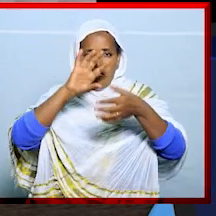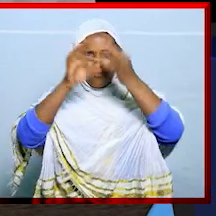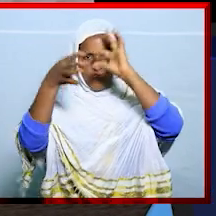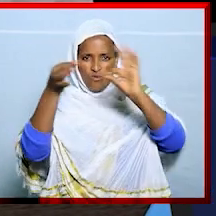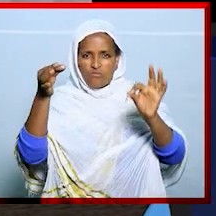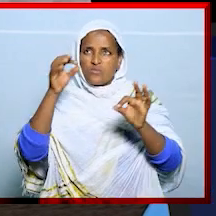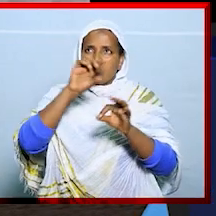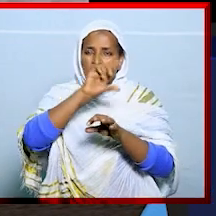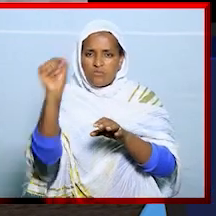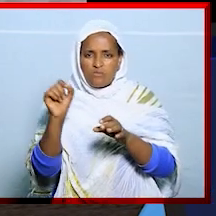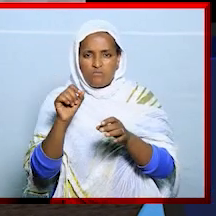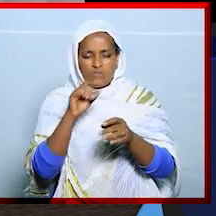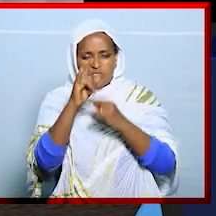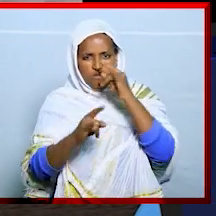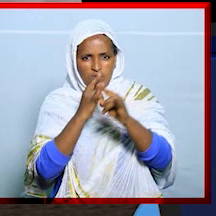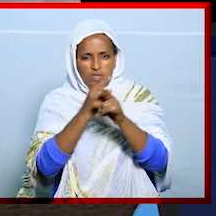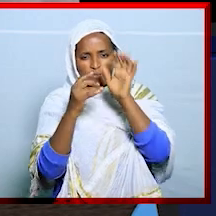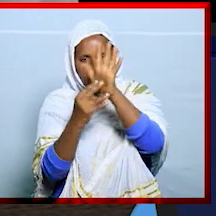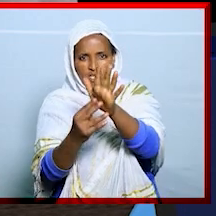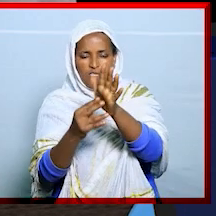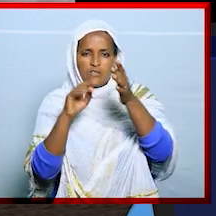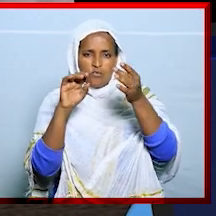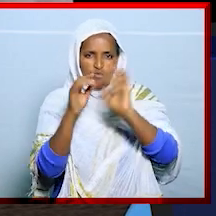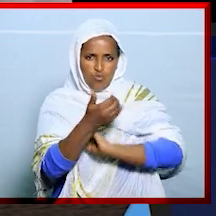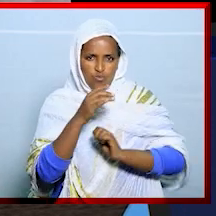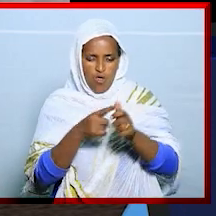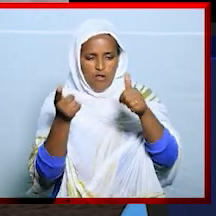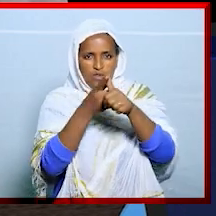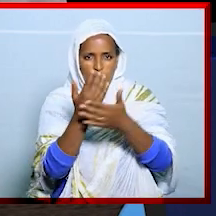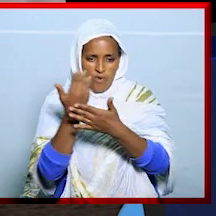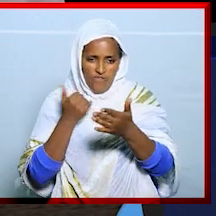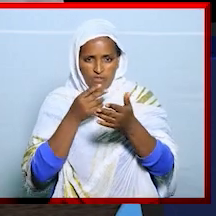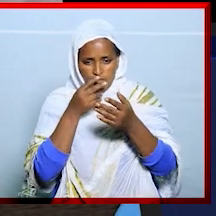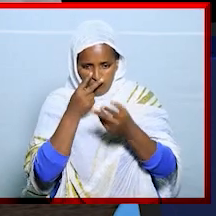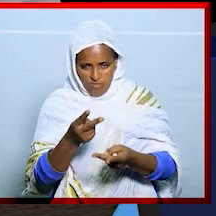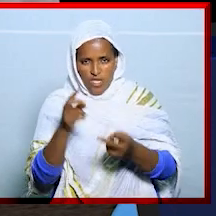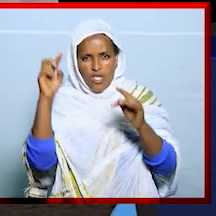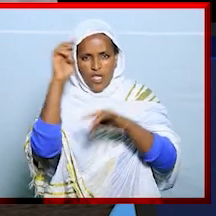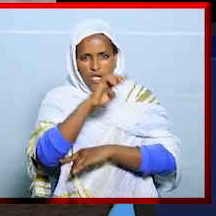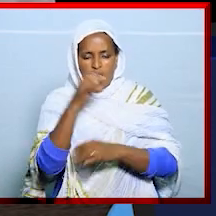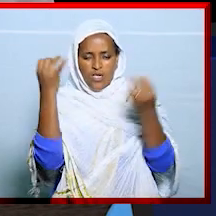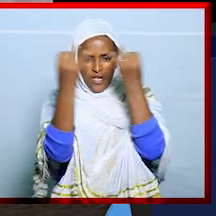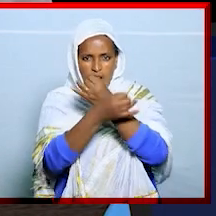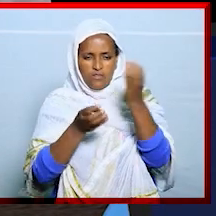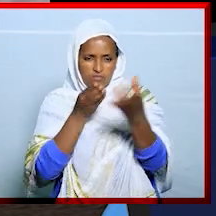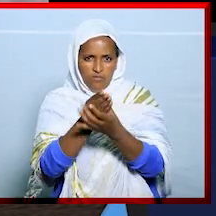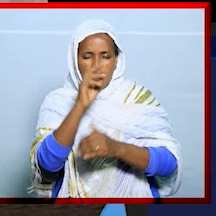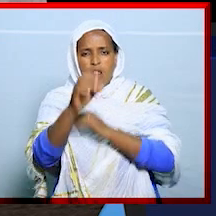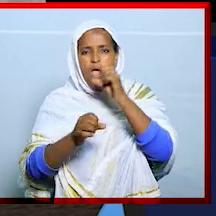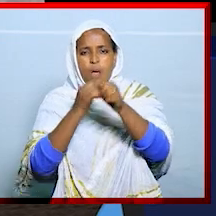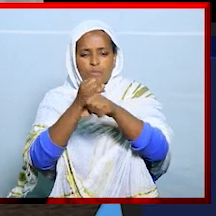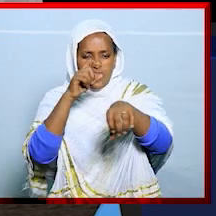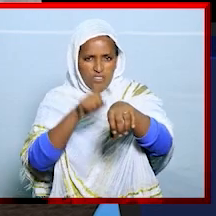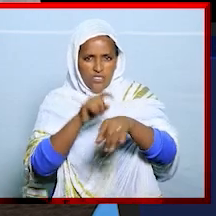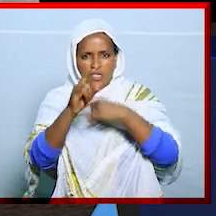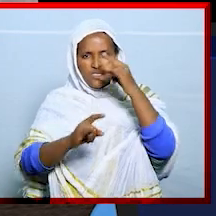ከዋክብት ለአመታት ለምልክት ለዘመናት ምልክት እንዲሆኑ ነው። አንደኛው ቅድም እንዳየነው ቀንና ሌሊትን እንዲመግቡ ነው። ሌላው ደግሞ